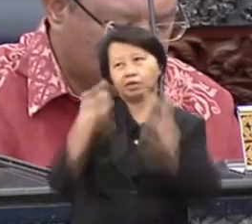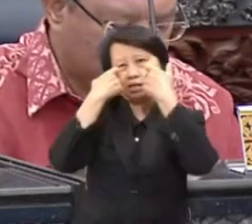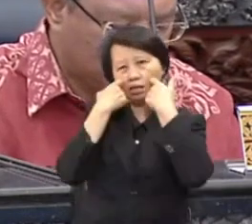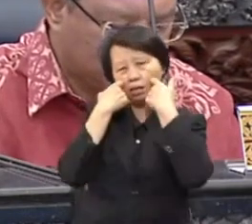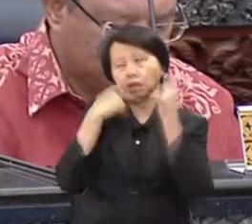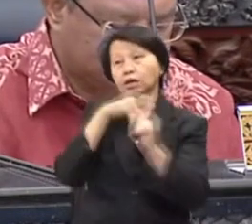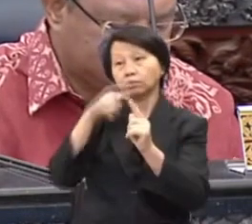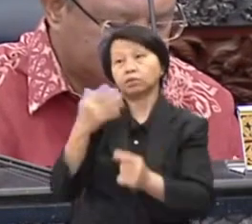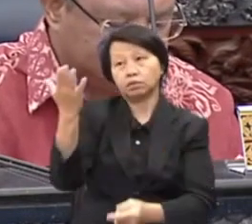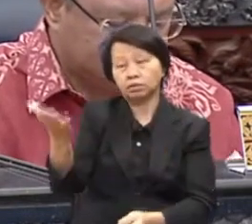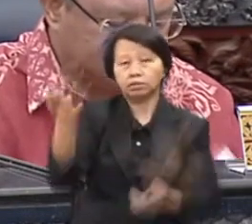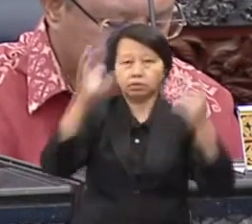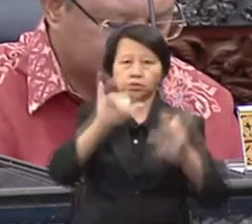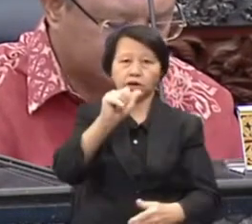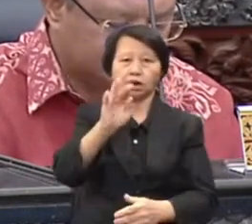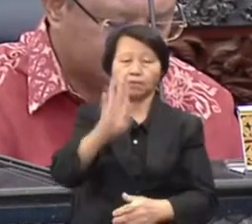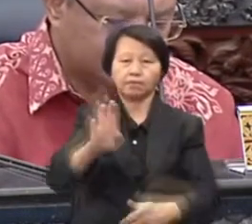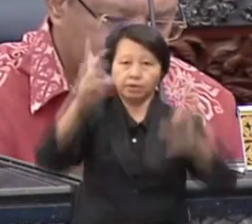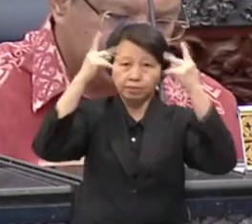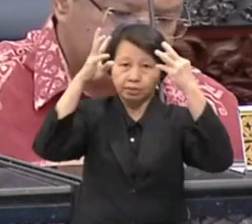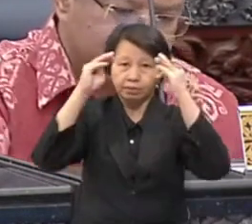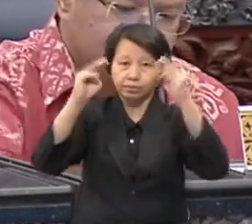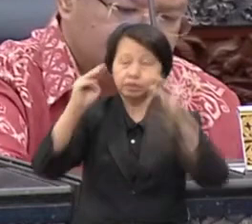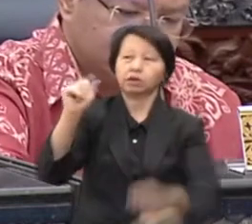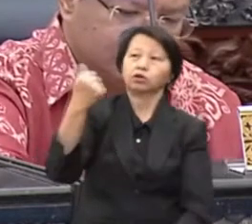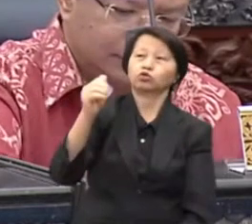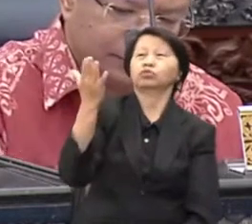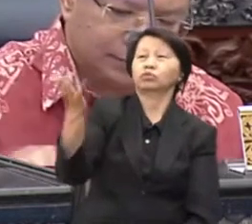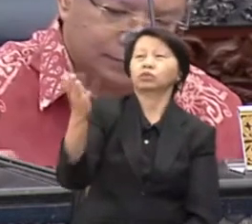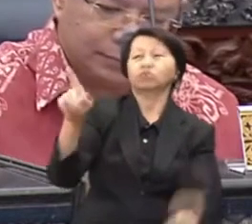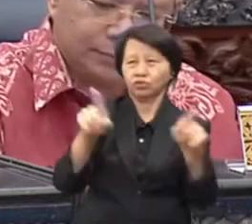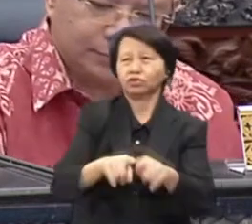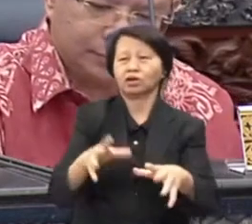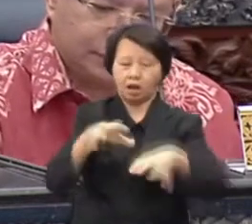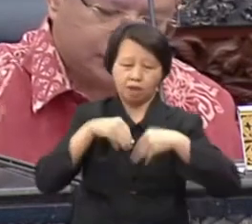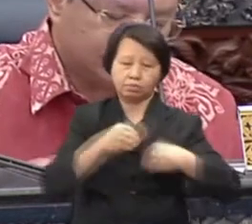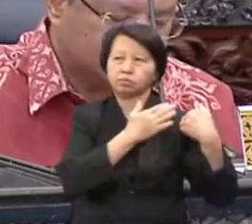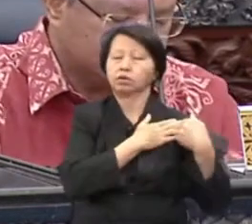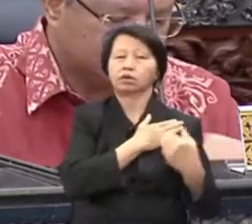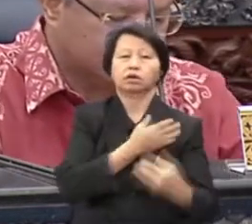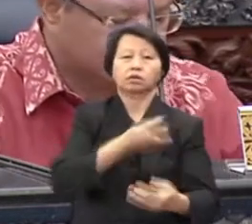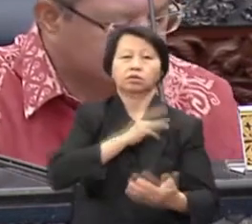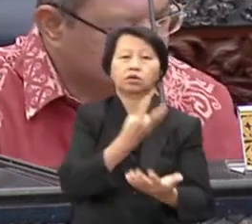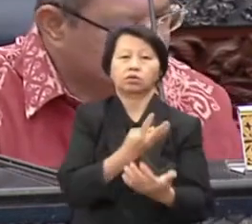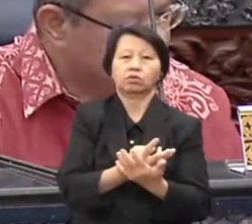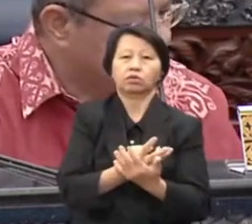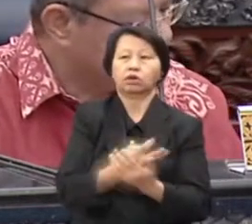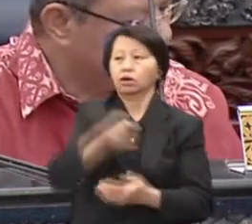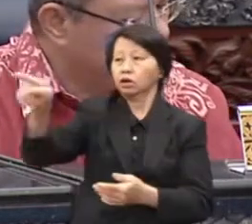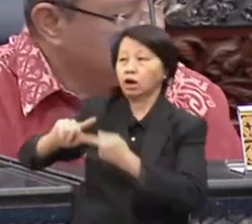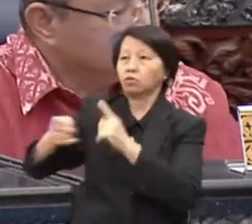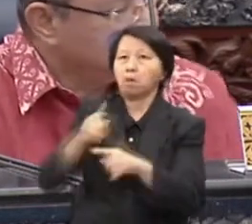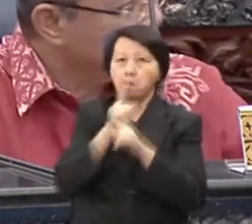apabila Tambun selaku Perdana Menteri memegang jawatan menteri keuangan sahabat semua senyap